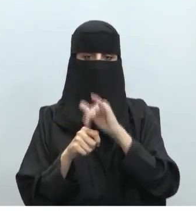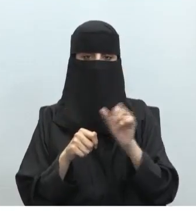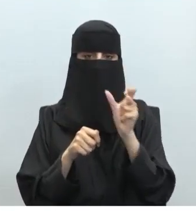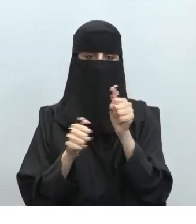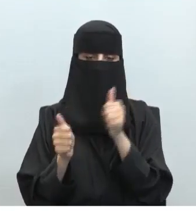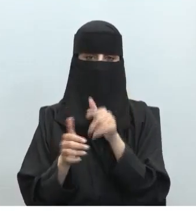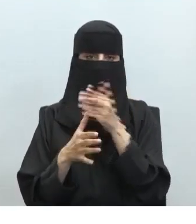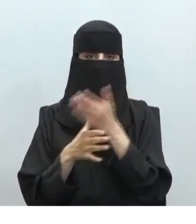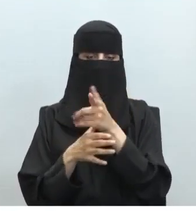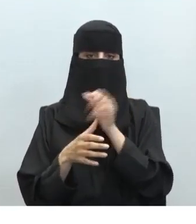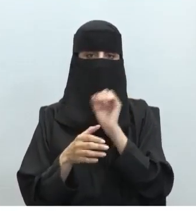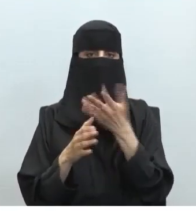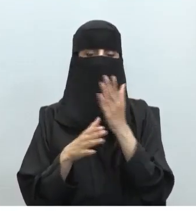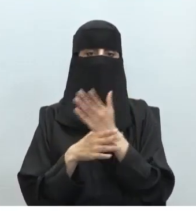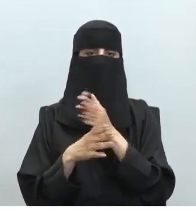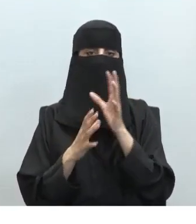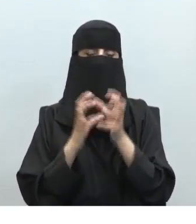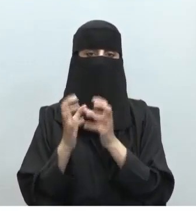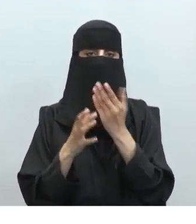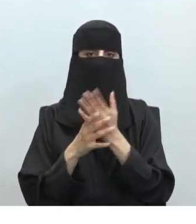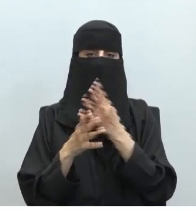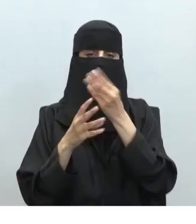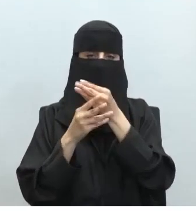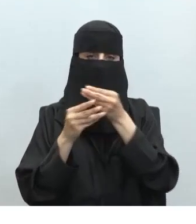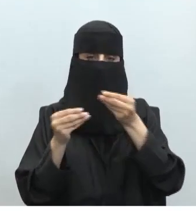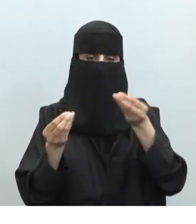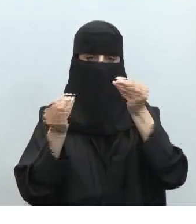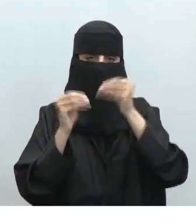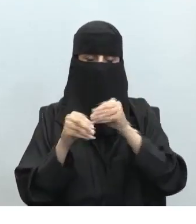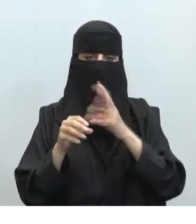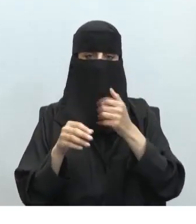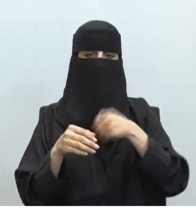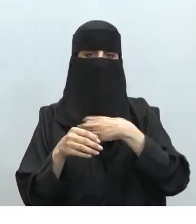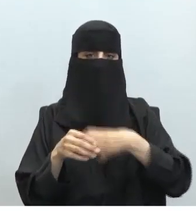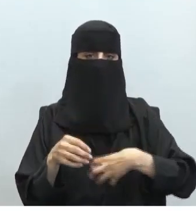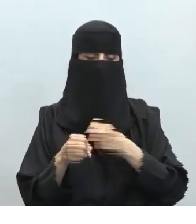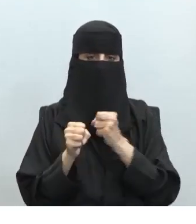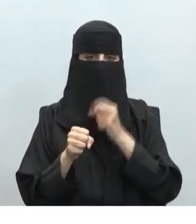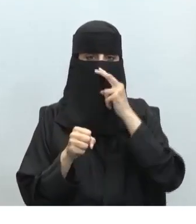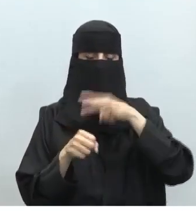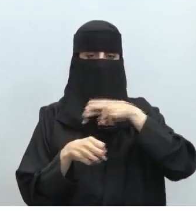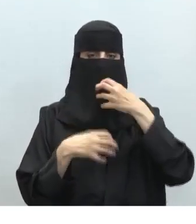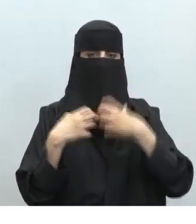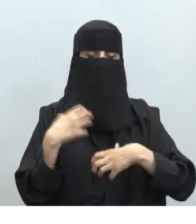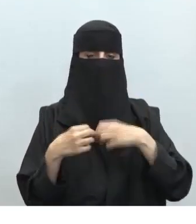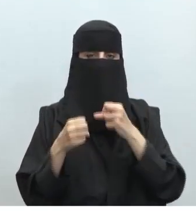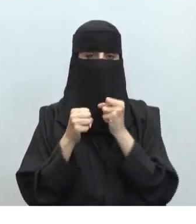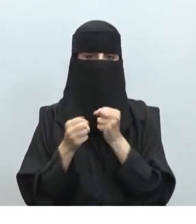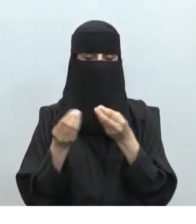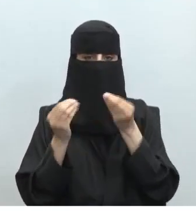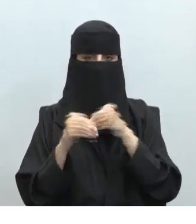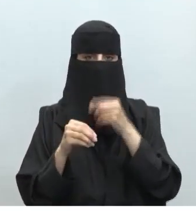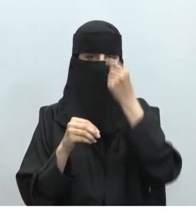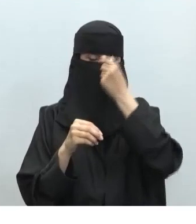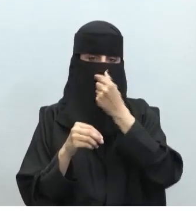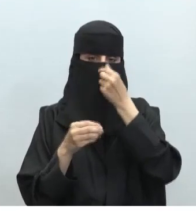هذا الجين كان له اثر من خلال افراز مخاط كثيف فشل هضمي وتنفسي لاحظنا ان هذا المخاط يفرز بشكل